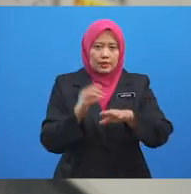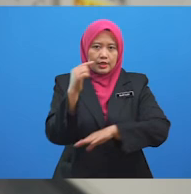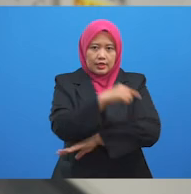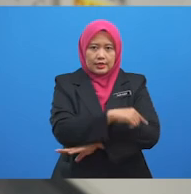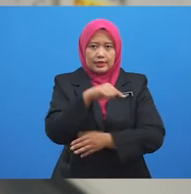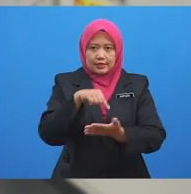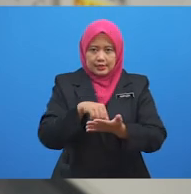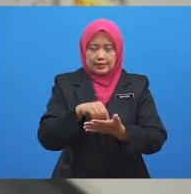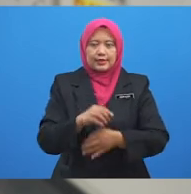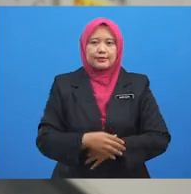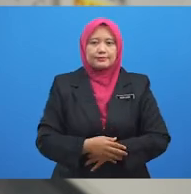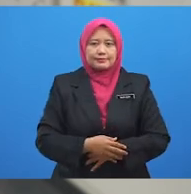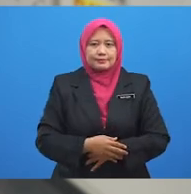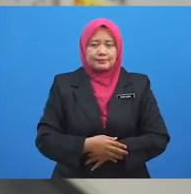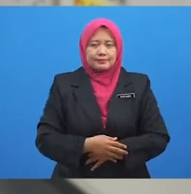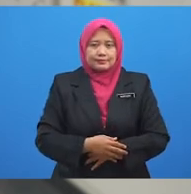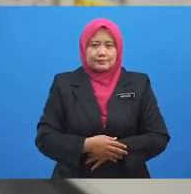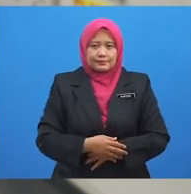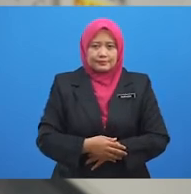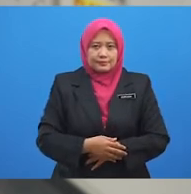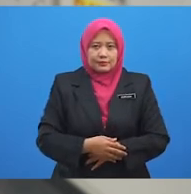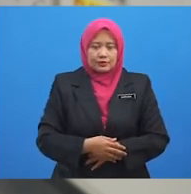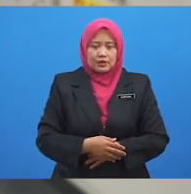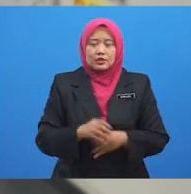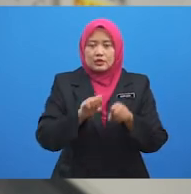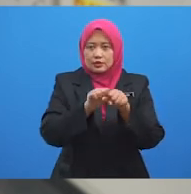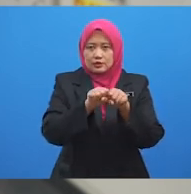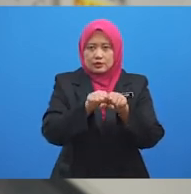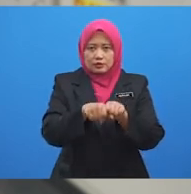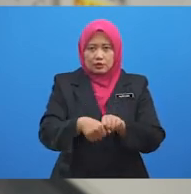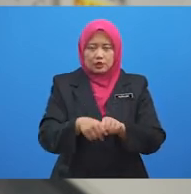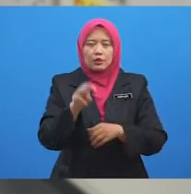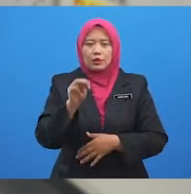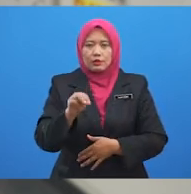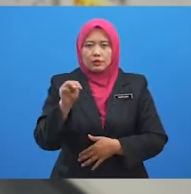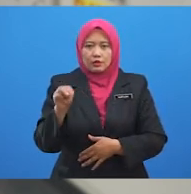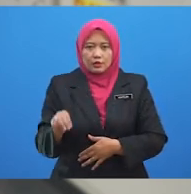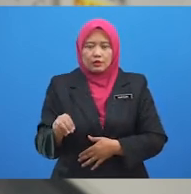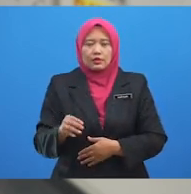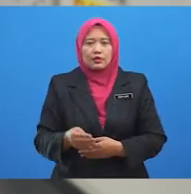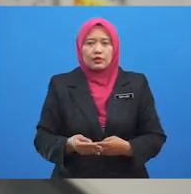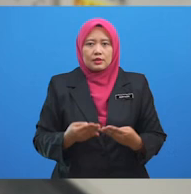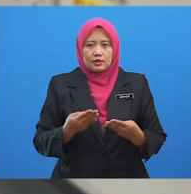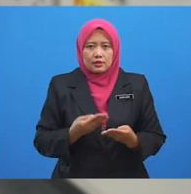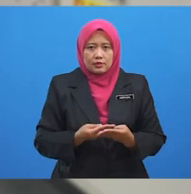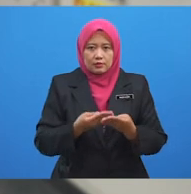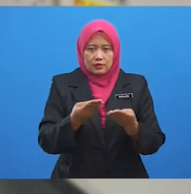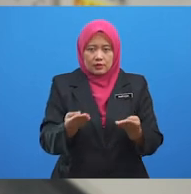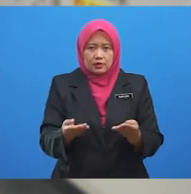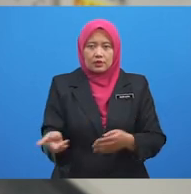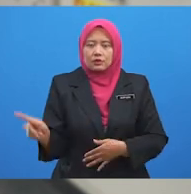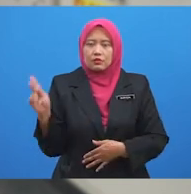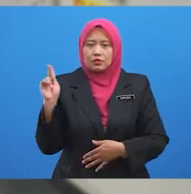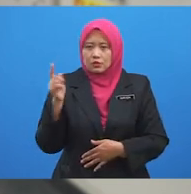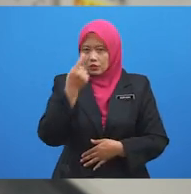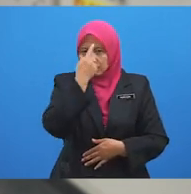ini iaitu isotop. Semoga murid-murid diberi